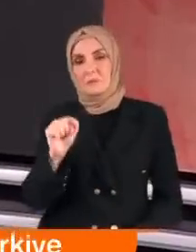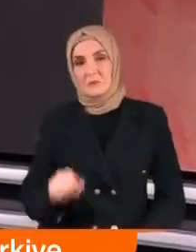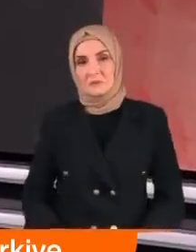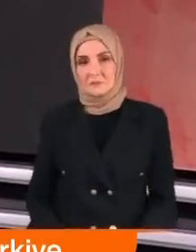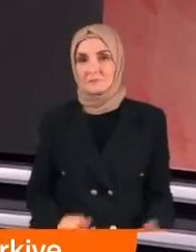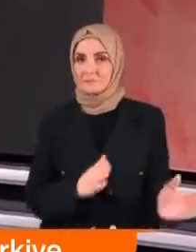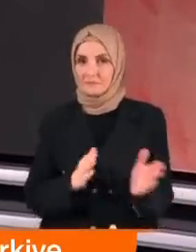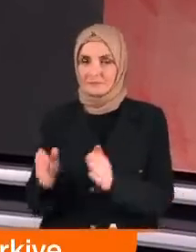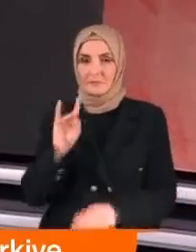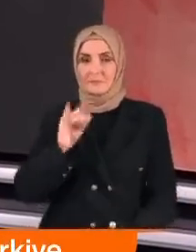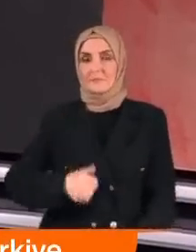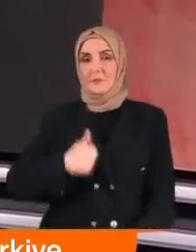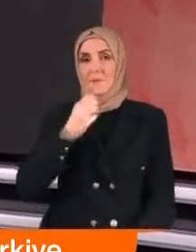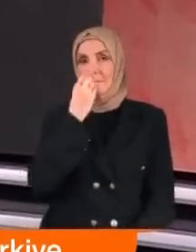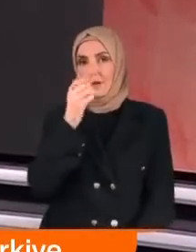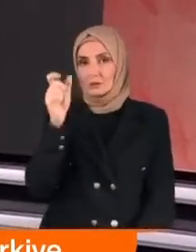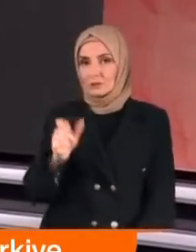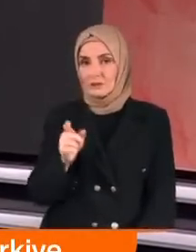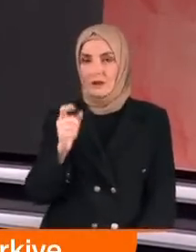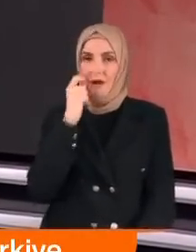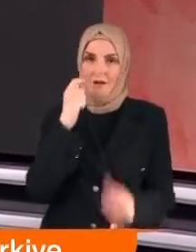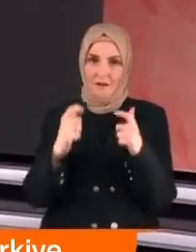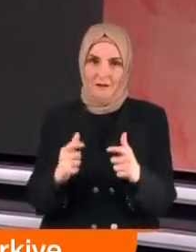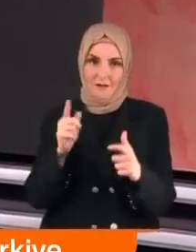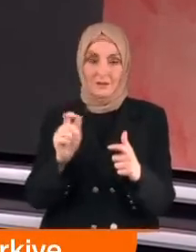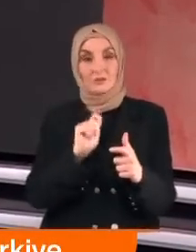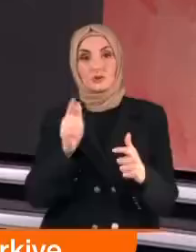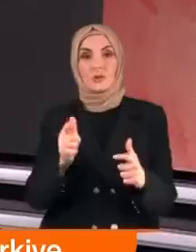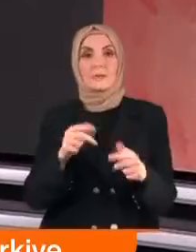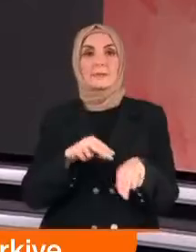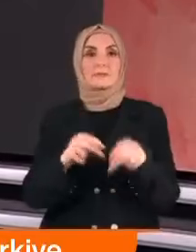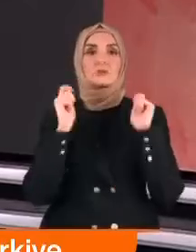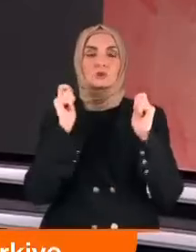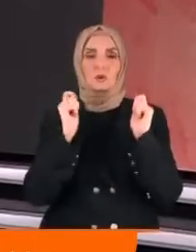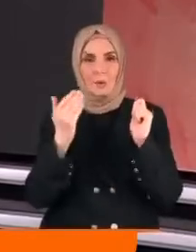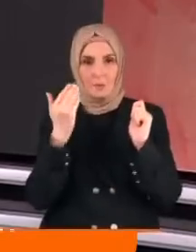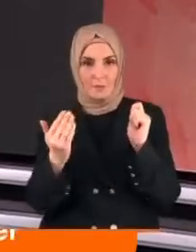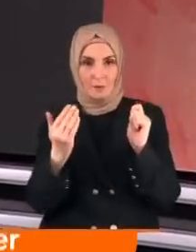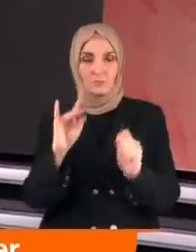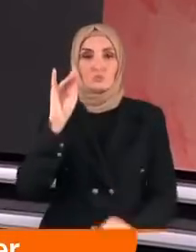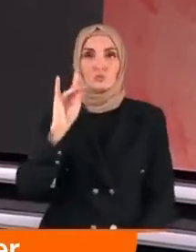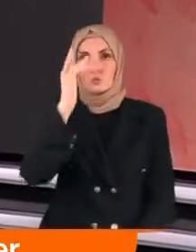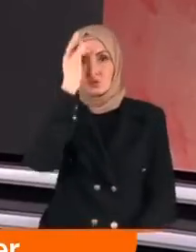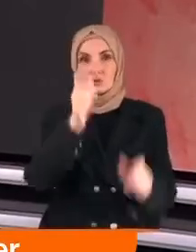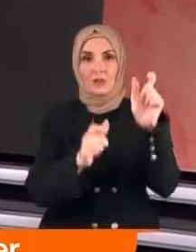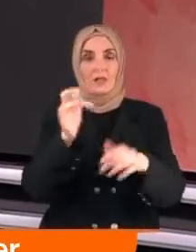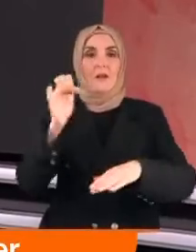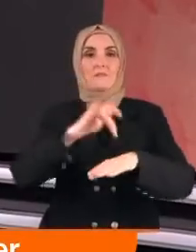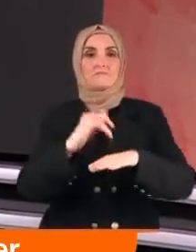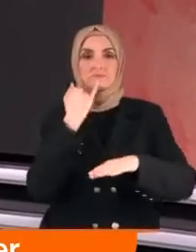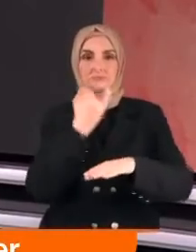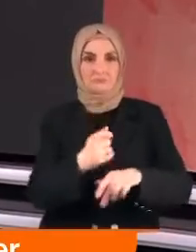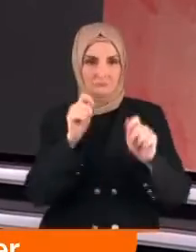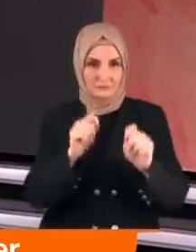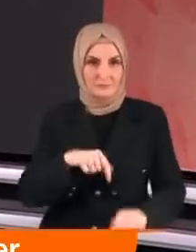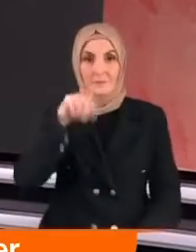MHP lideri Devlet Bahçeli de Ankara'daydı. Kızılcahamam'daki Ülkücü Şehitler Anıtı'nı ziyaret etti. Günün anlam ve önemine dair önemli